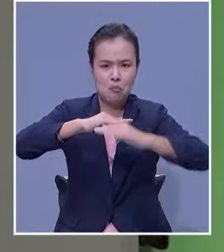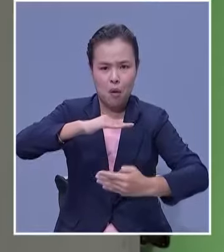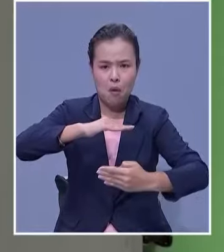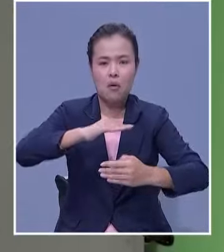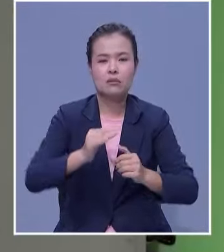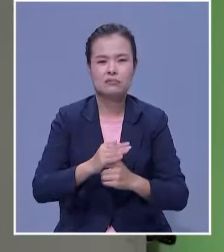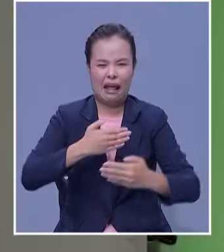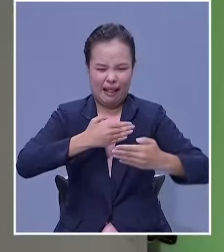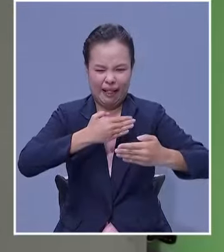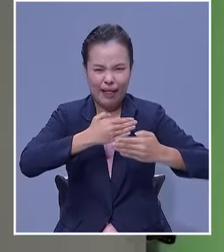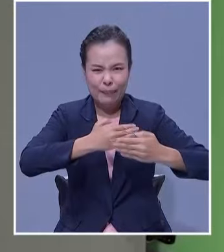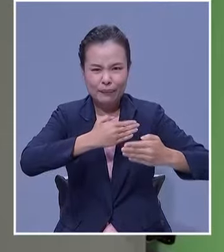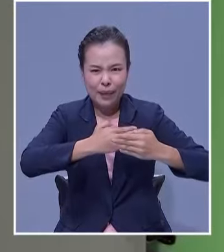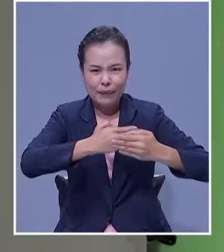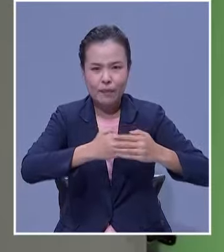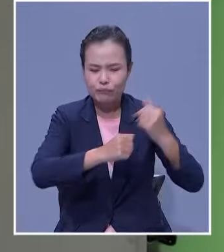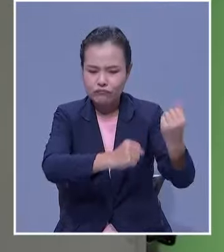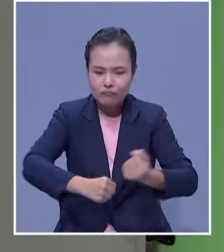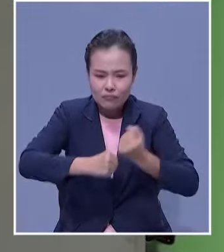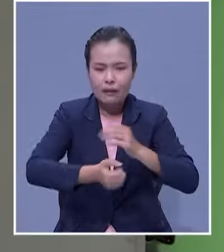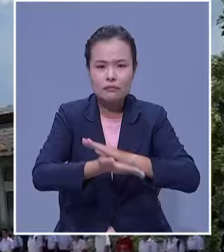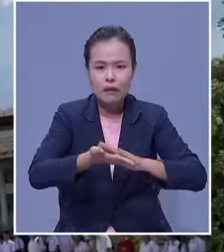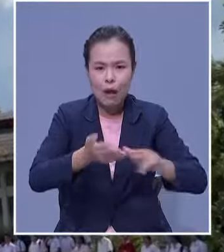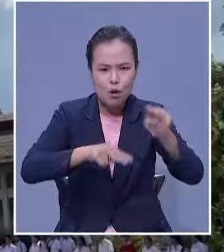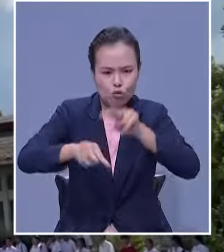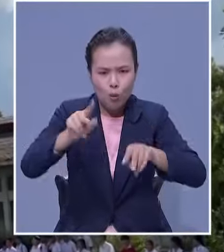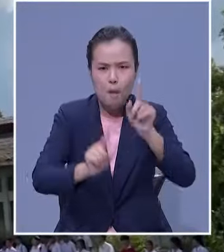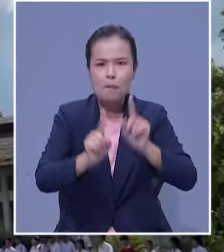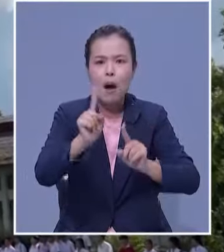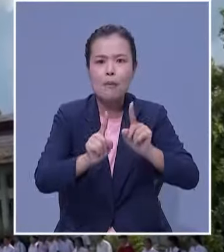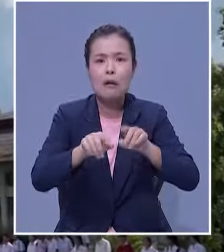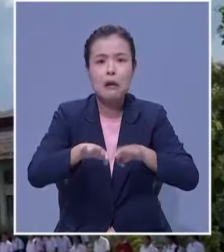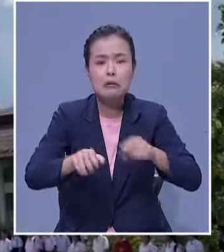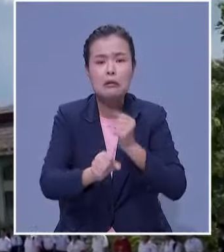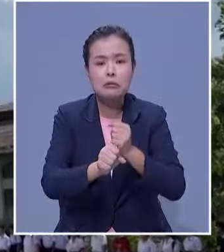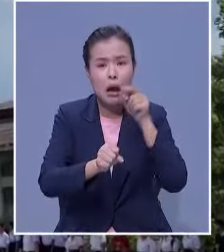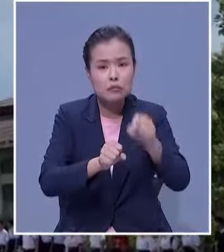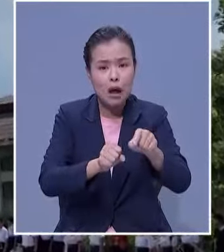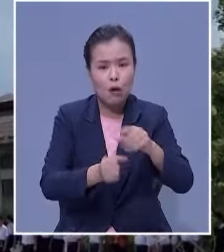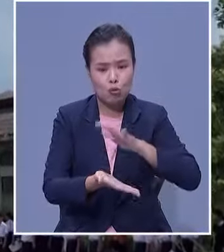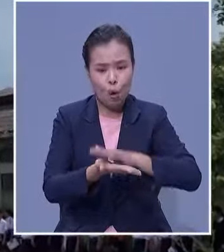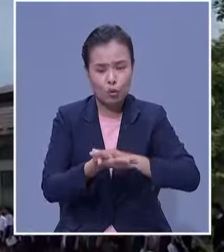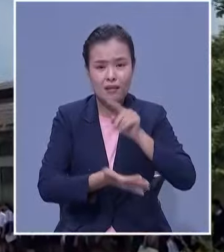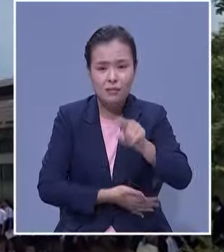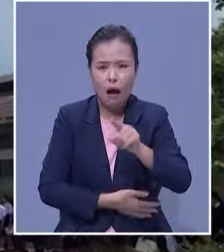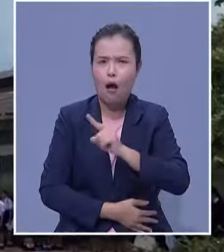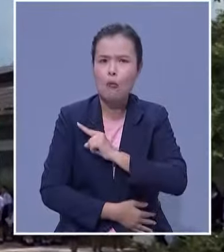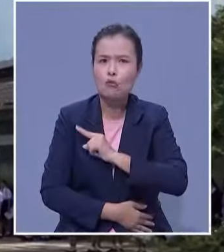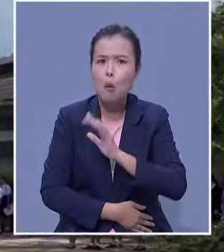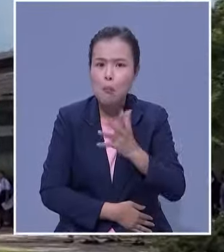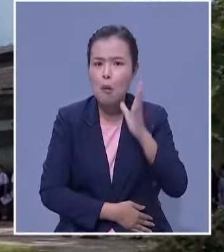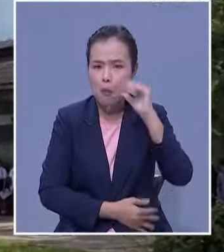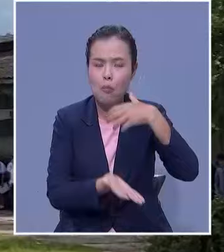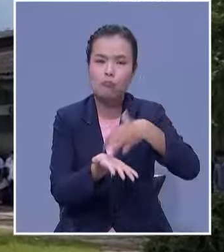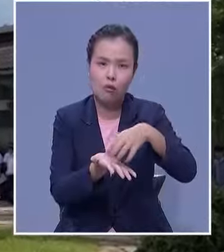ญคือมันค่อนข้างแคบไปแหละ ร ีบทำความสะอาดเพราะเดี๋ยวมีคนมาตรวจโรงเรียน ให้เด็กไปทำเป็นการสั่งของโรงเรียนแต่โรงเรียนกลับไม่รับผิดชอบฟังเสียงคุณ